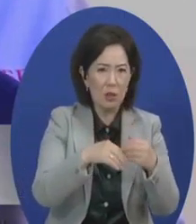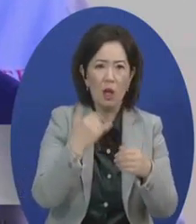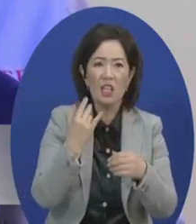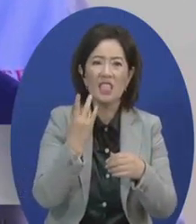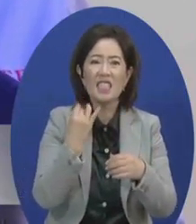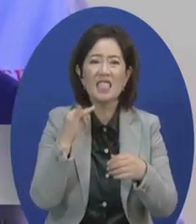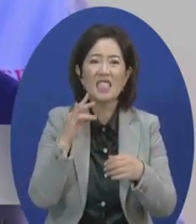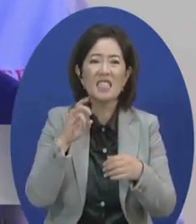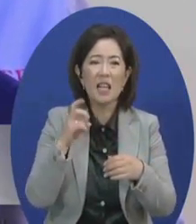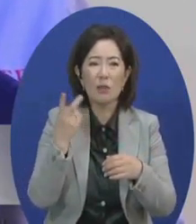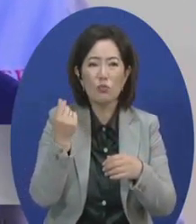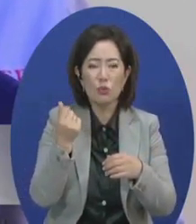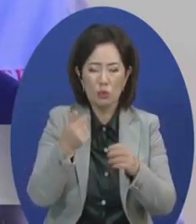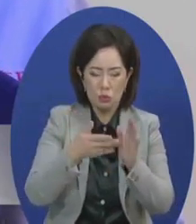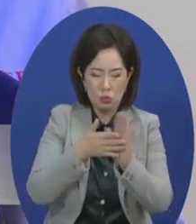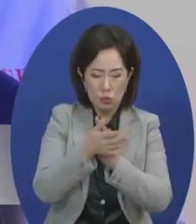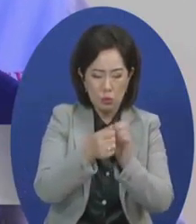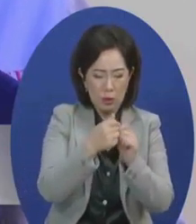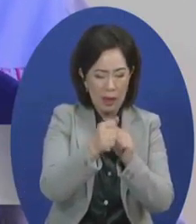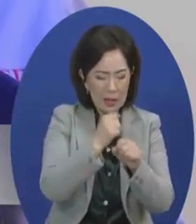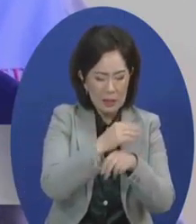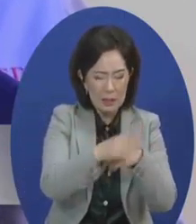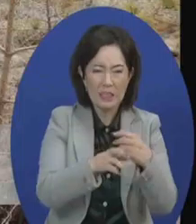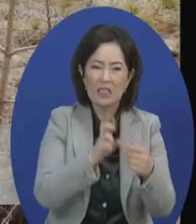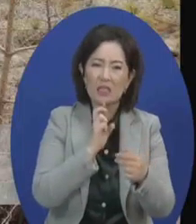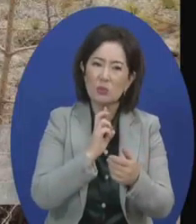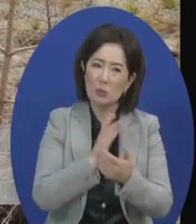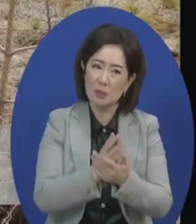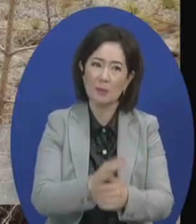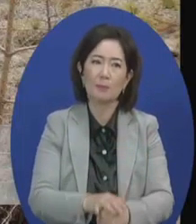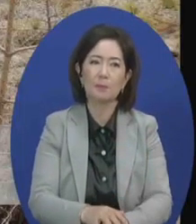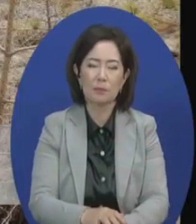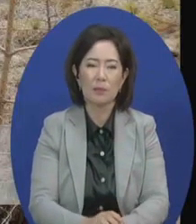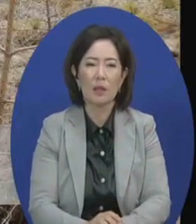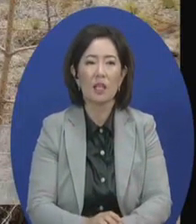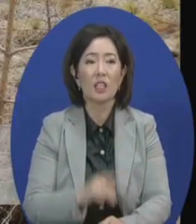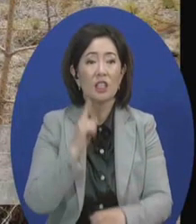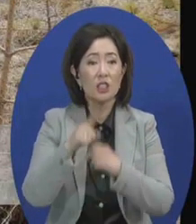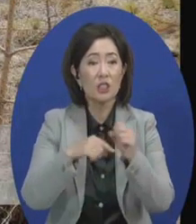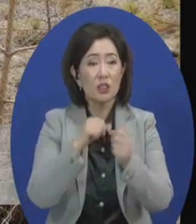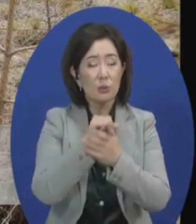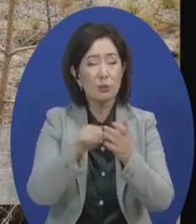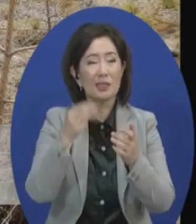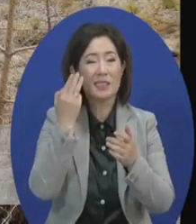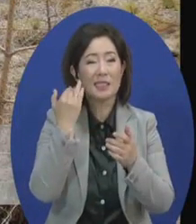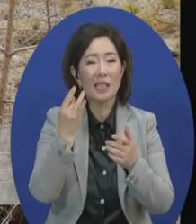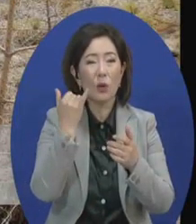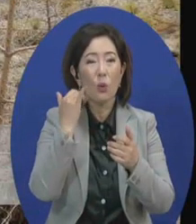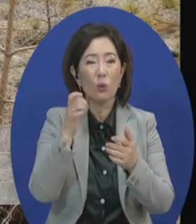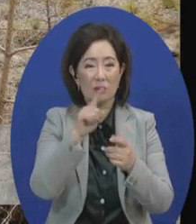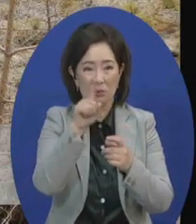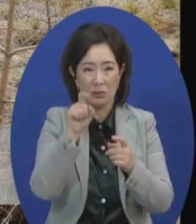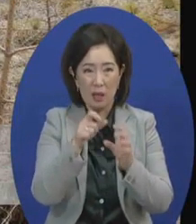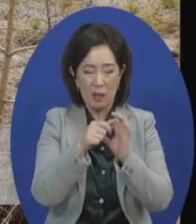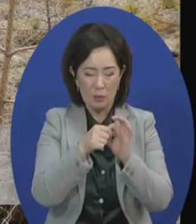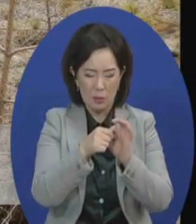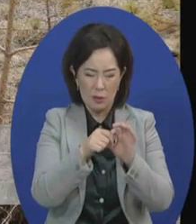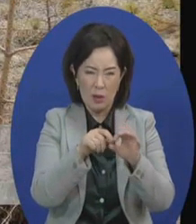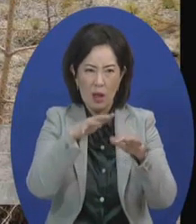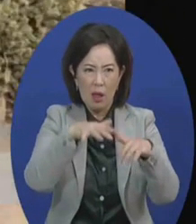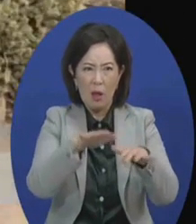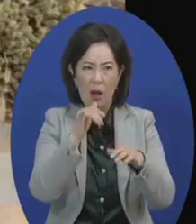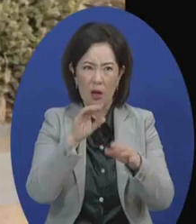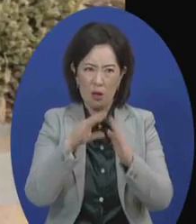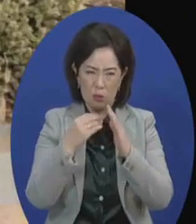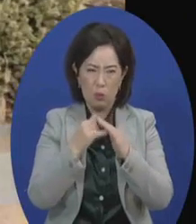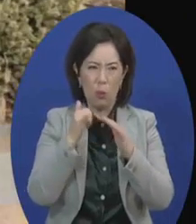зөвхөн нийслэлийн төсвөр бол энэ ажлуудыг хийхэд бол бас хүндрэлтэй. Тэгвэл энийг бас анднаас жил бүр шар усны халааны асуудлаас үүдэн